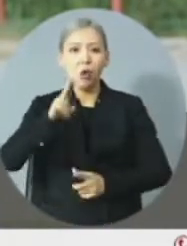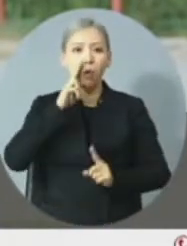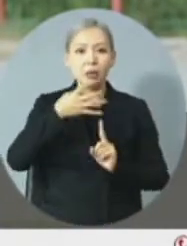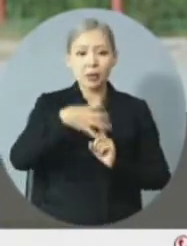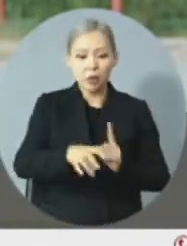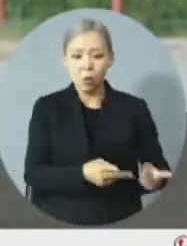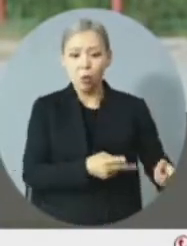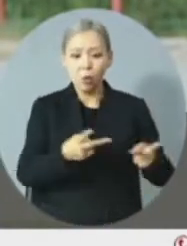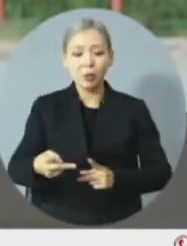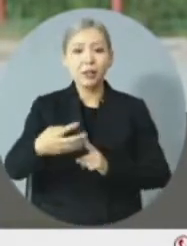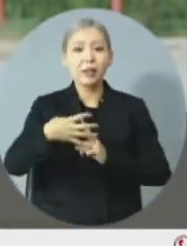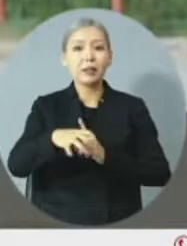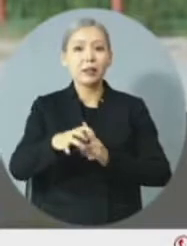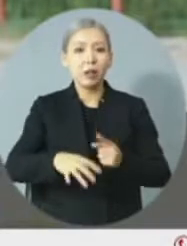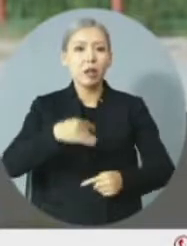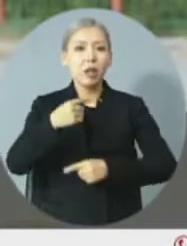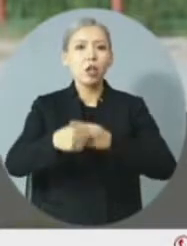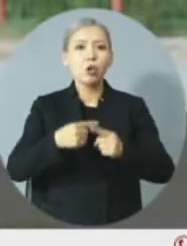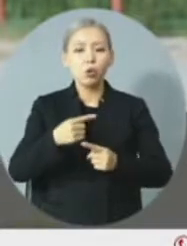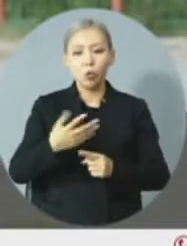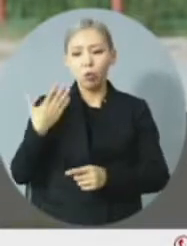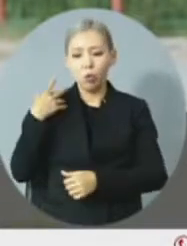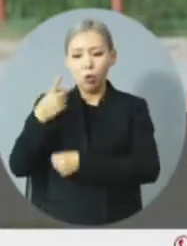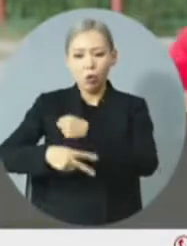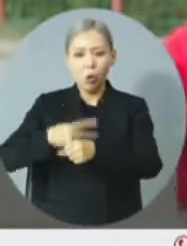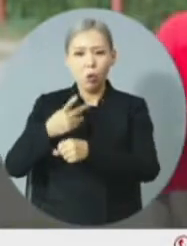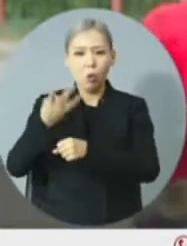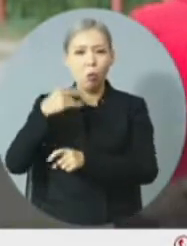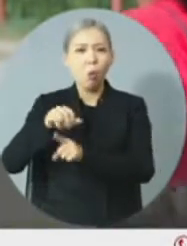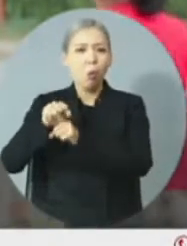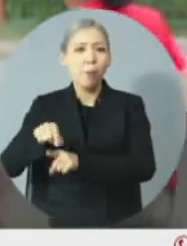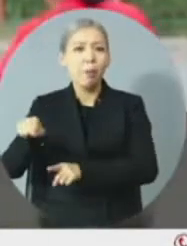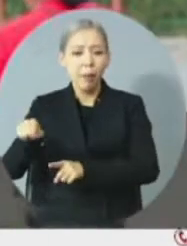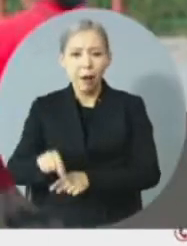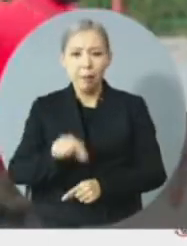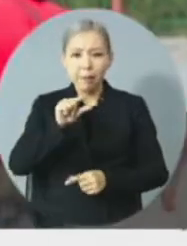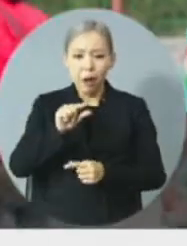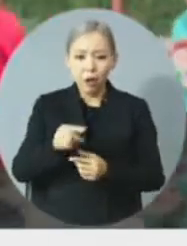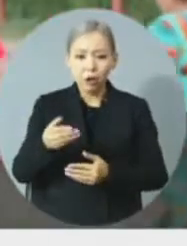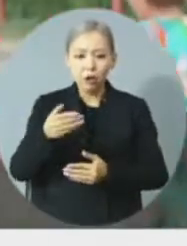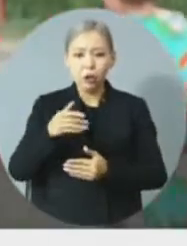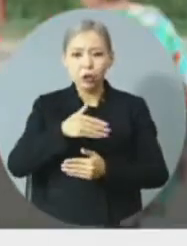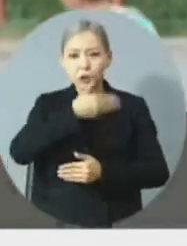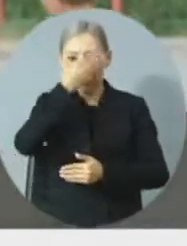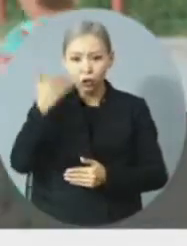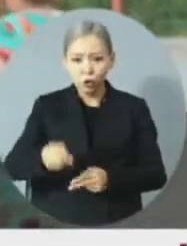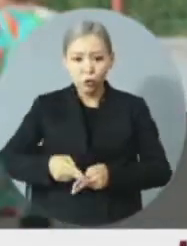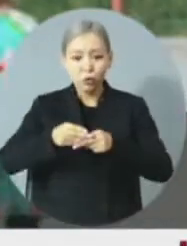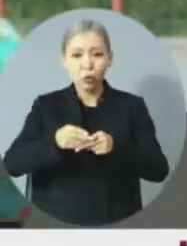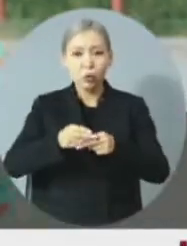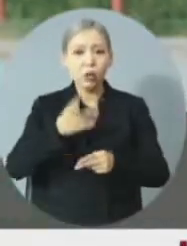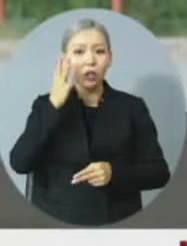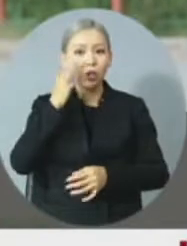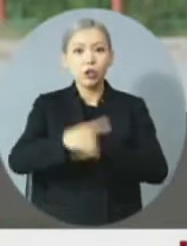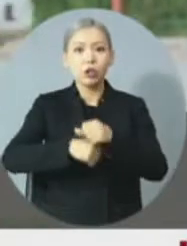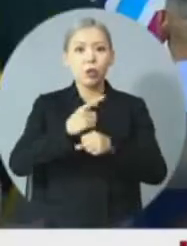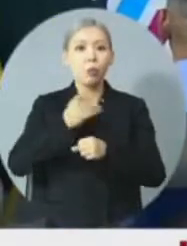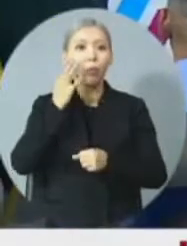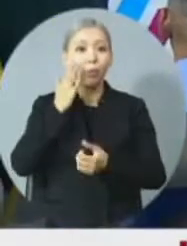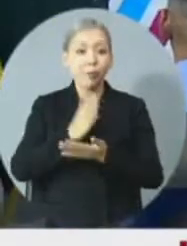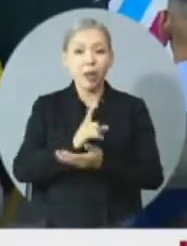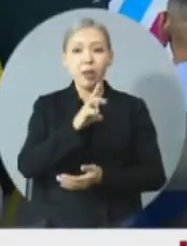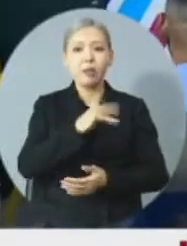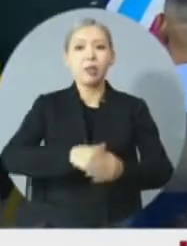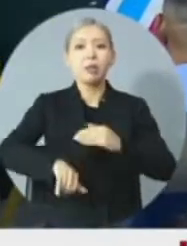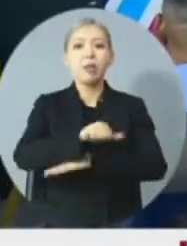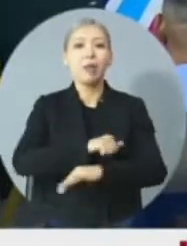салбарт, үйлчлэгийн салбарт бол бас нэгдэггүй. Өнгөрсөн 2 жилийн хүндрэлээ бас багч тохиох юм боломжийг бол өгсөн юм жил байх болов уу гэж бодож байгаа. Хинтийн аймагчаас